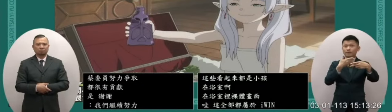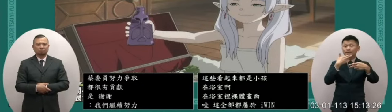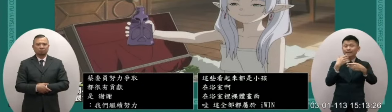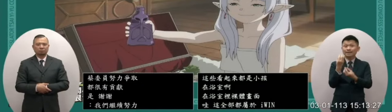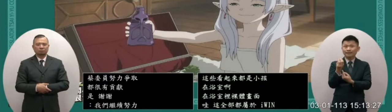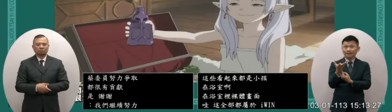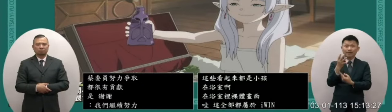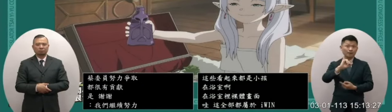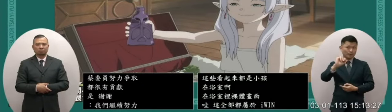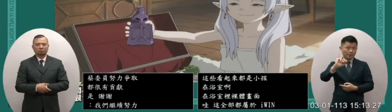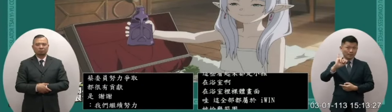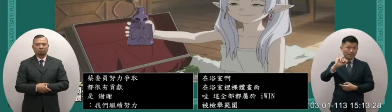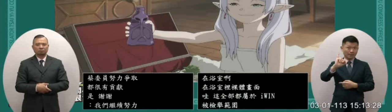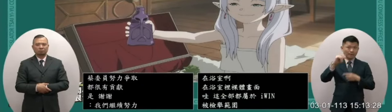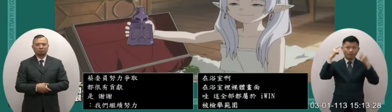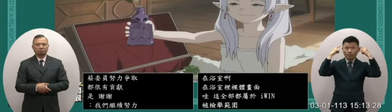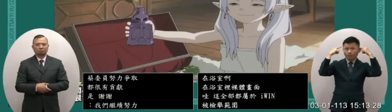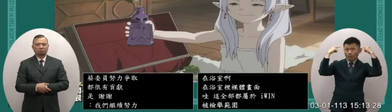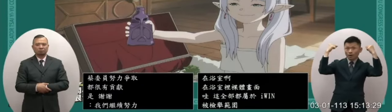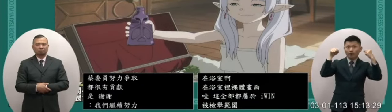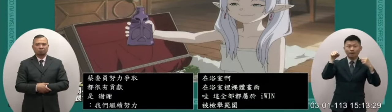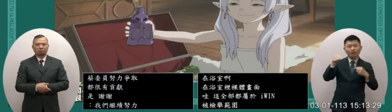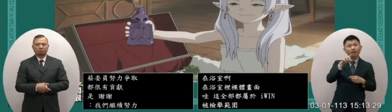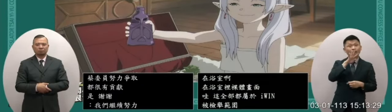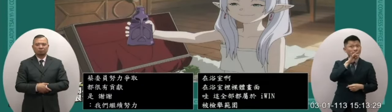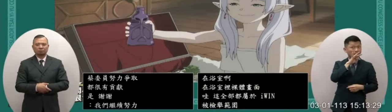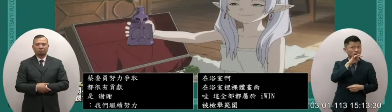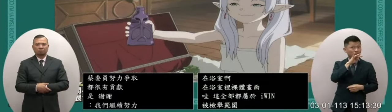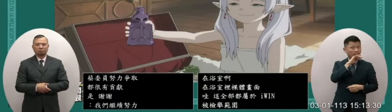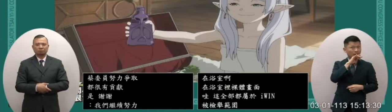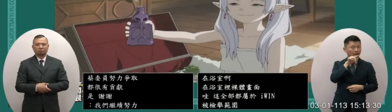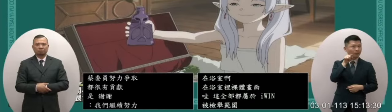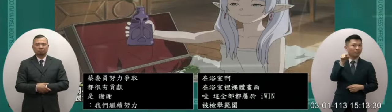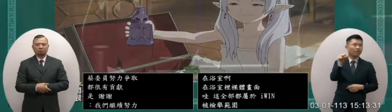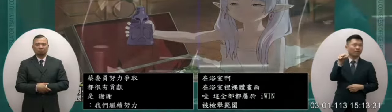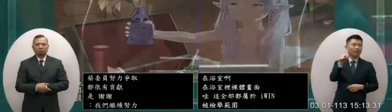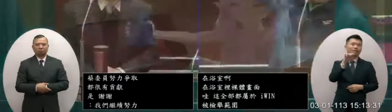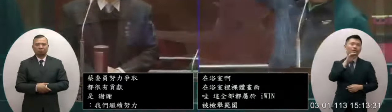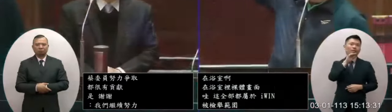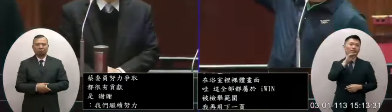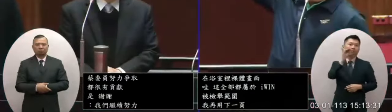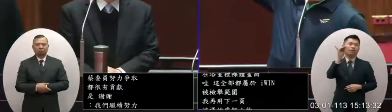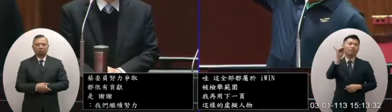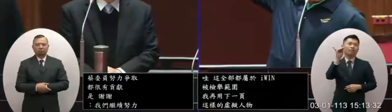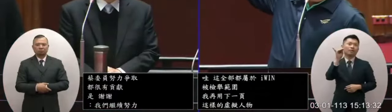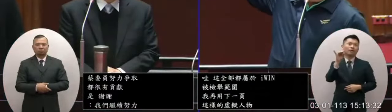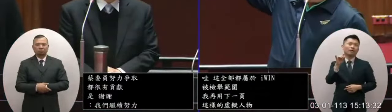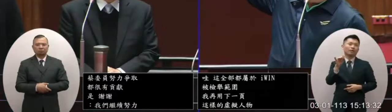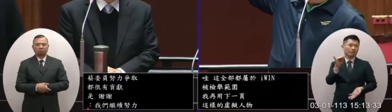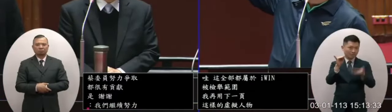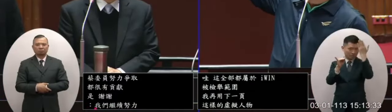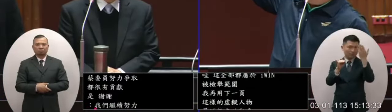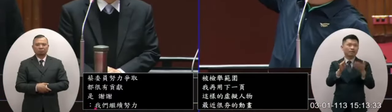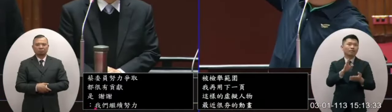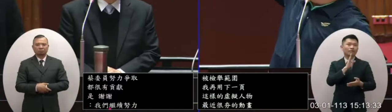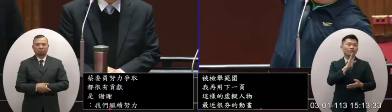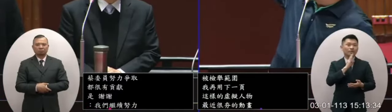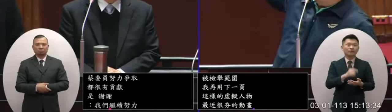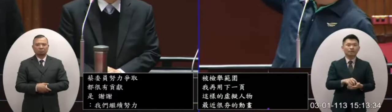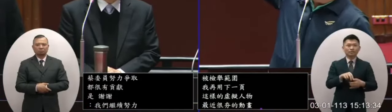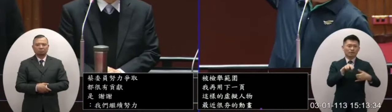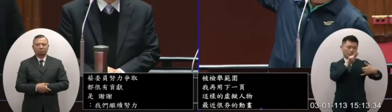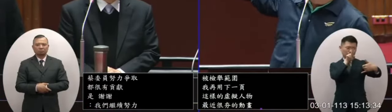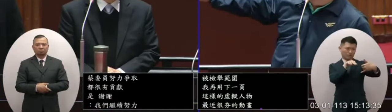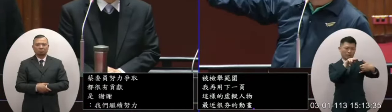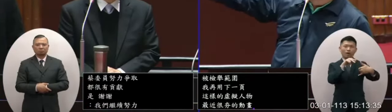这个角色几岁？哇，我瞎答案啦、 一千岁 他超过一千岁了啦，他们都一块